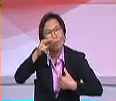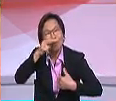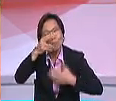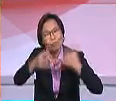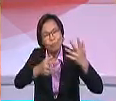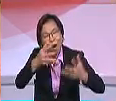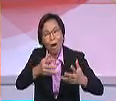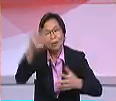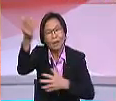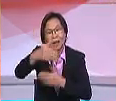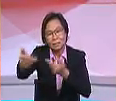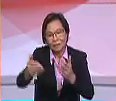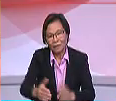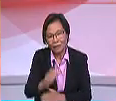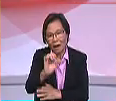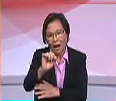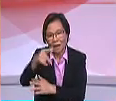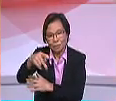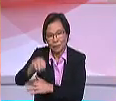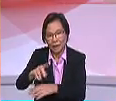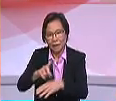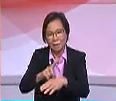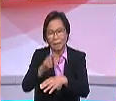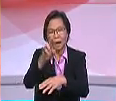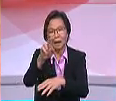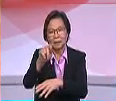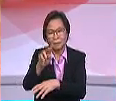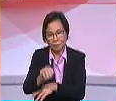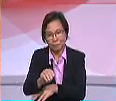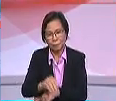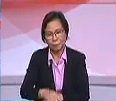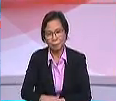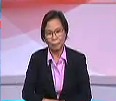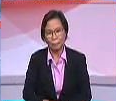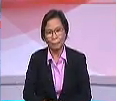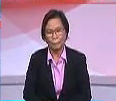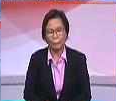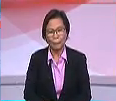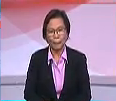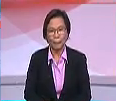demikian selepas menjadi tetamu Selamat Pagi Malaysia di Angkasa Puri. Jabatan Penyiaran